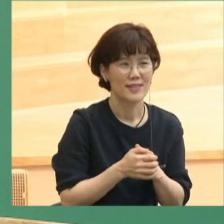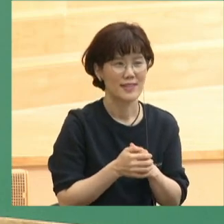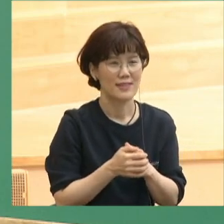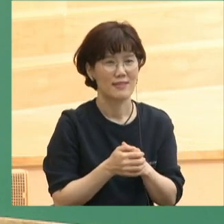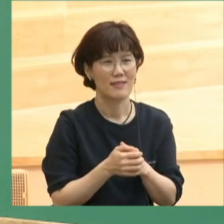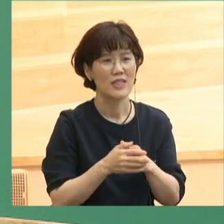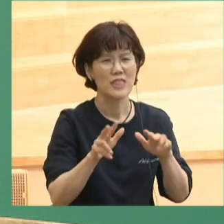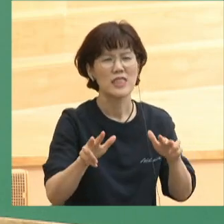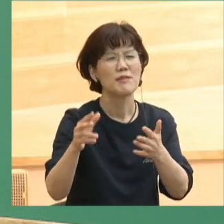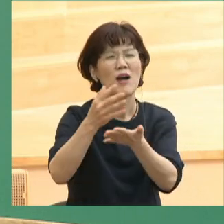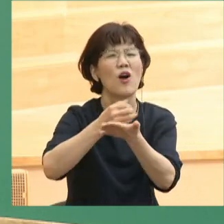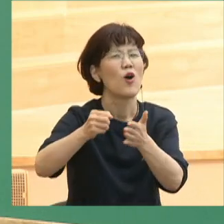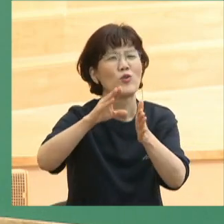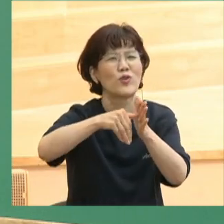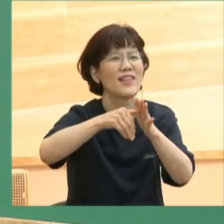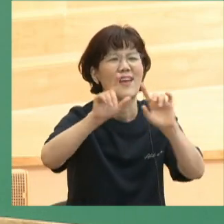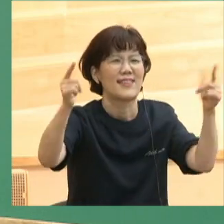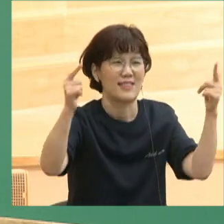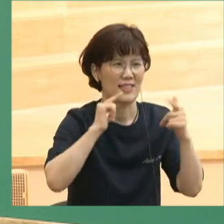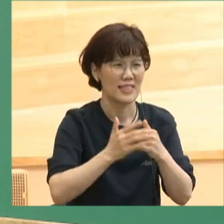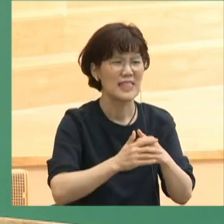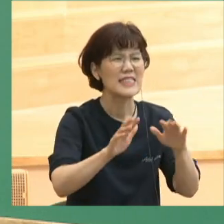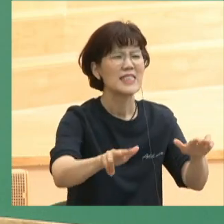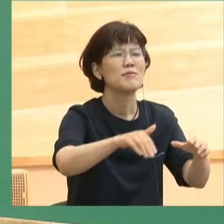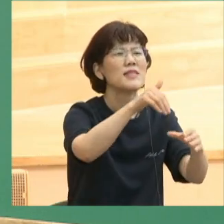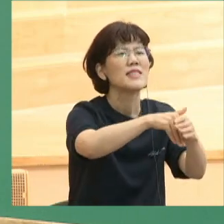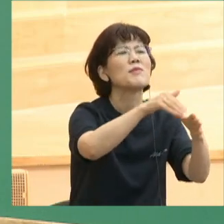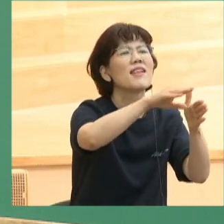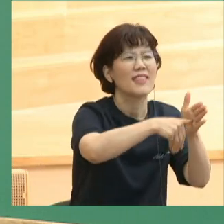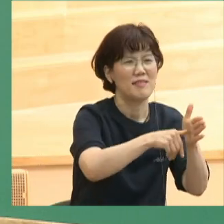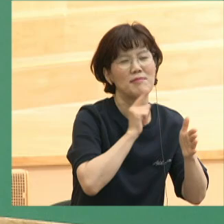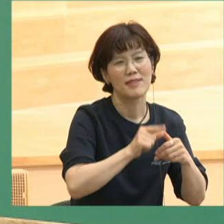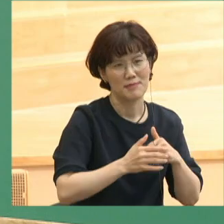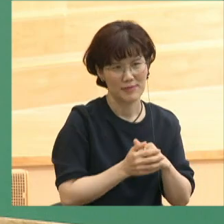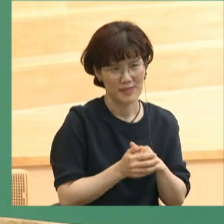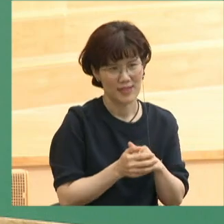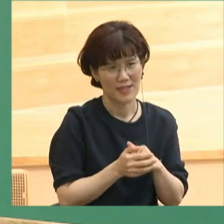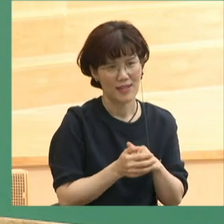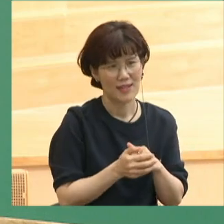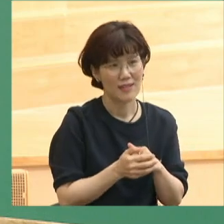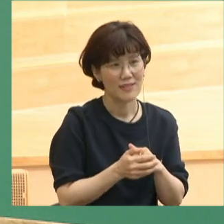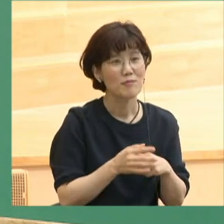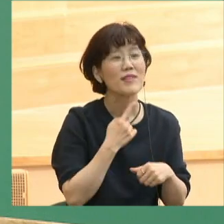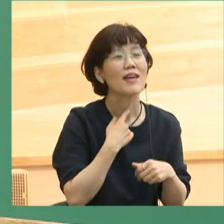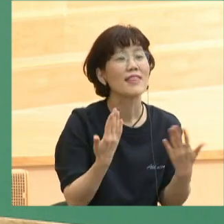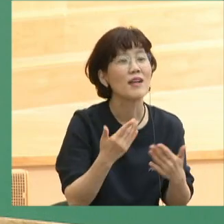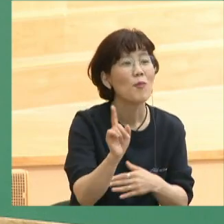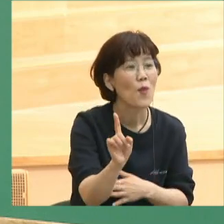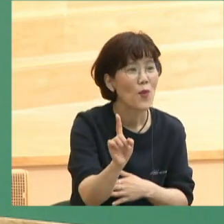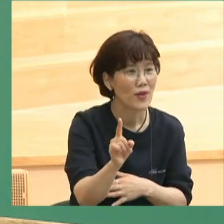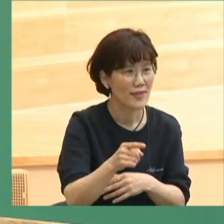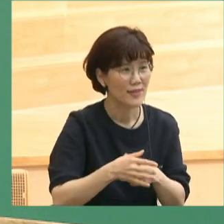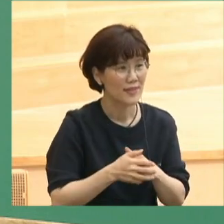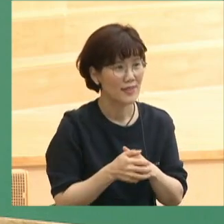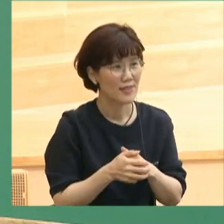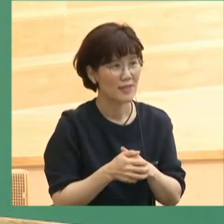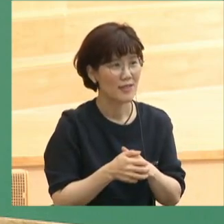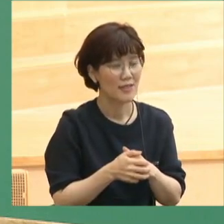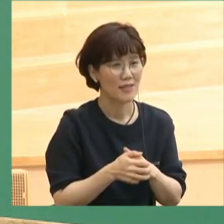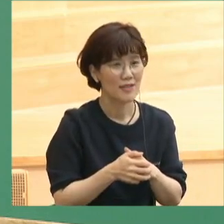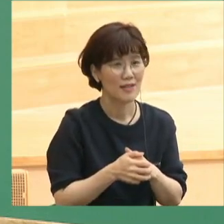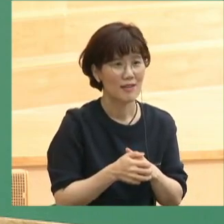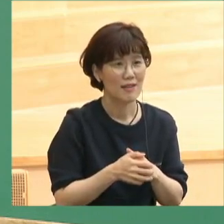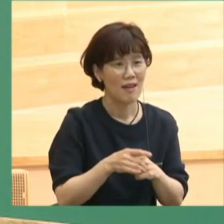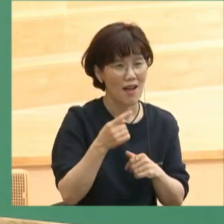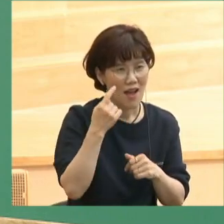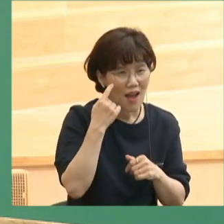지금 뭘 거둘 때가 아니다. 심자. 그래서 우리가 뭘 했나요? 우리 눈을 들어서